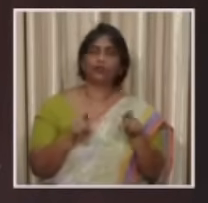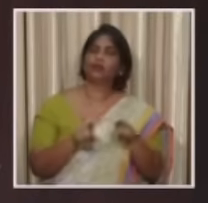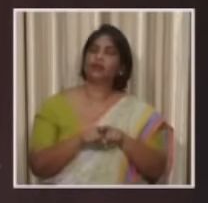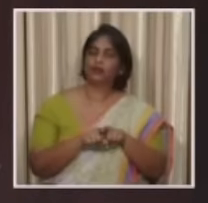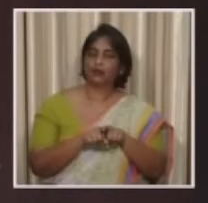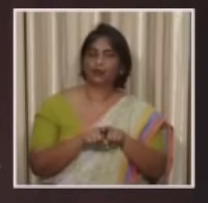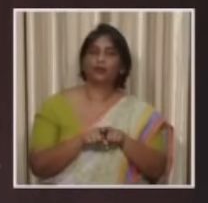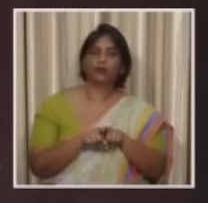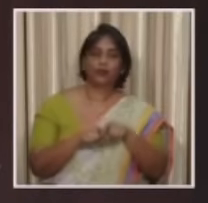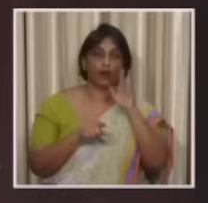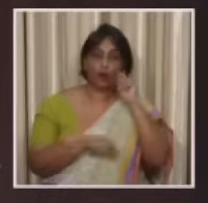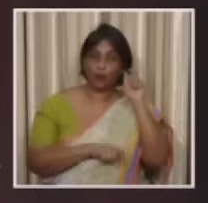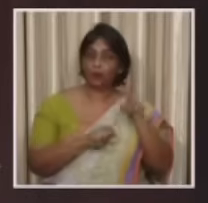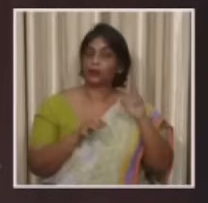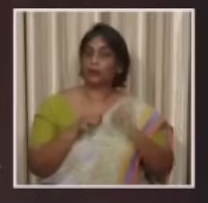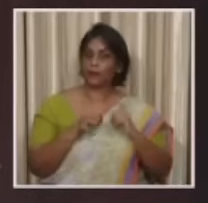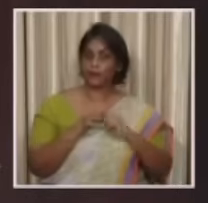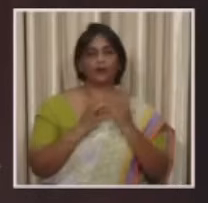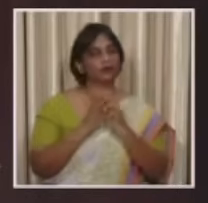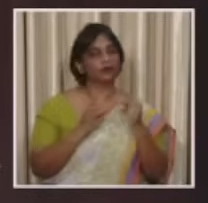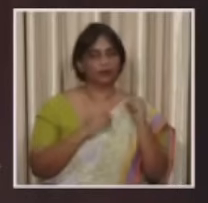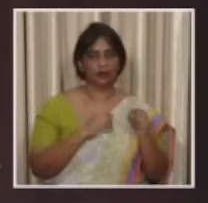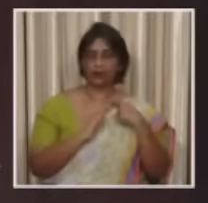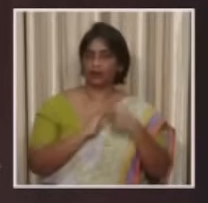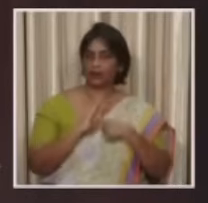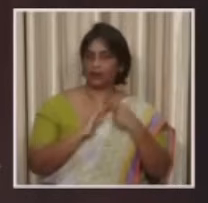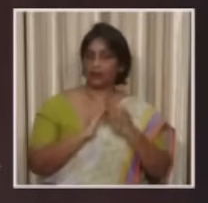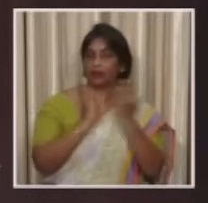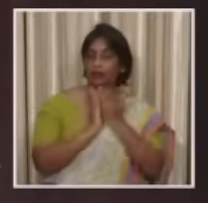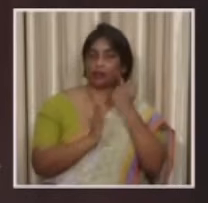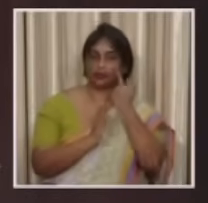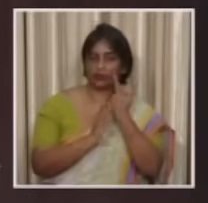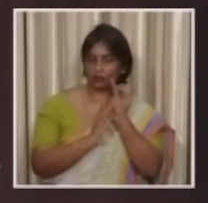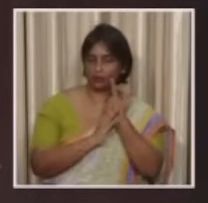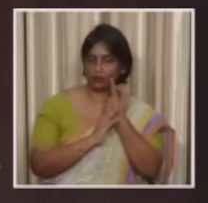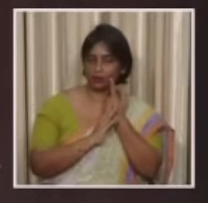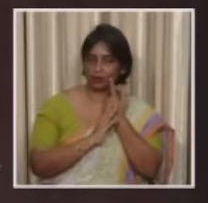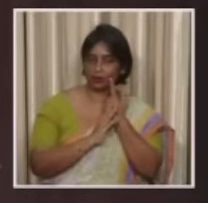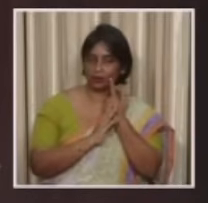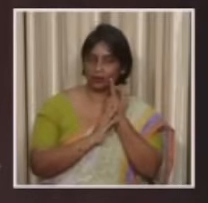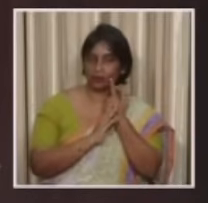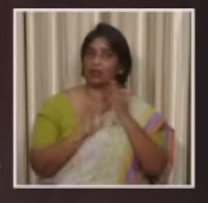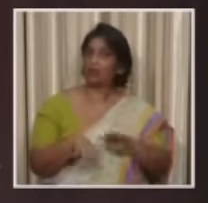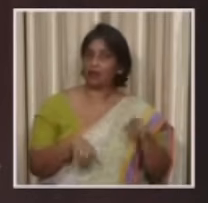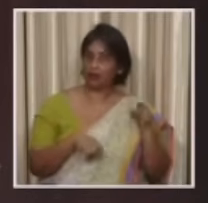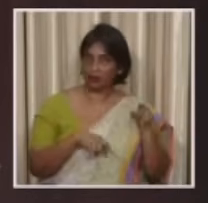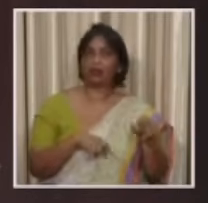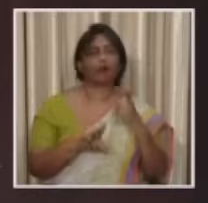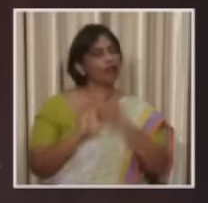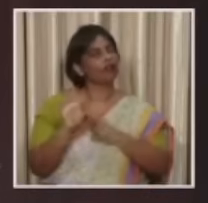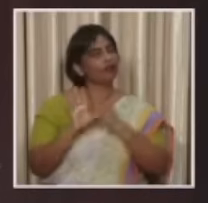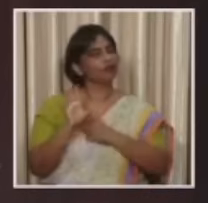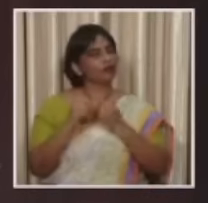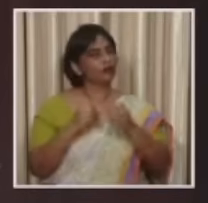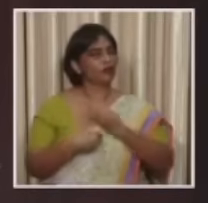කළා මේ මිනිස්සුන්ගේ ප්‍රශ්න විසඳන්න. මොකද මේ රටේ ඉගෙන ගන්න අහිංසක මේ ශිෂ්‍යයන්ගේ අවුරුදු ගාණක්